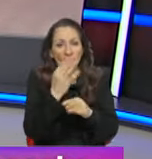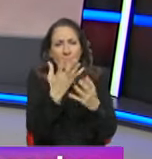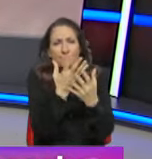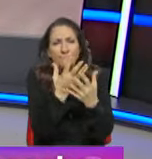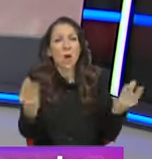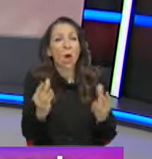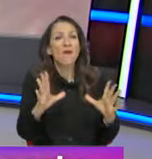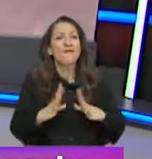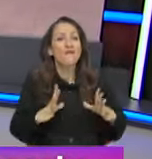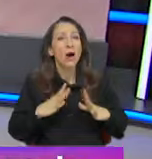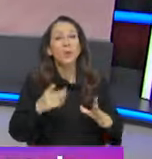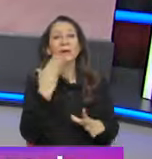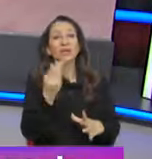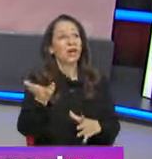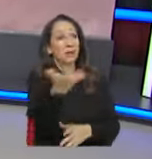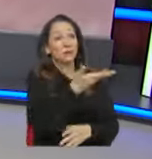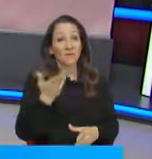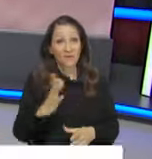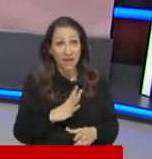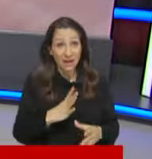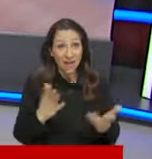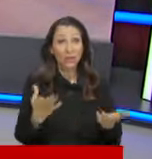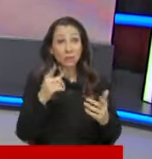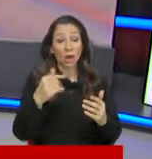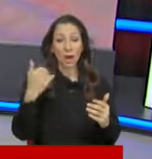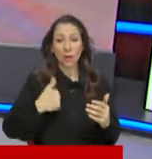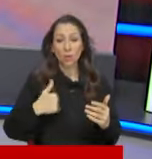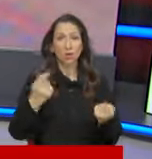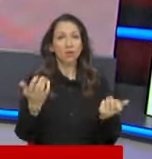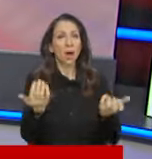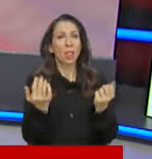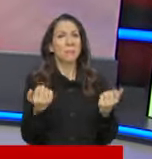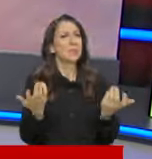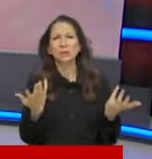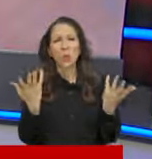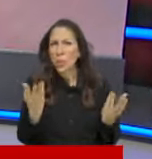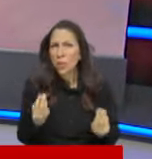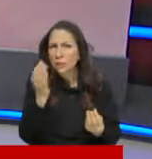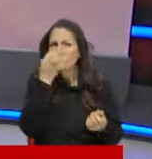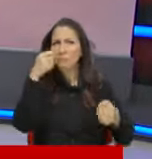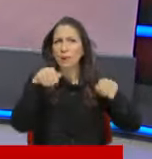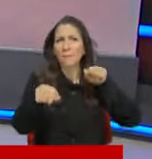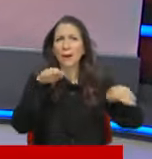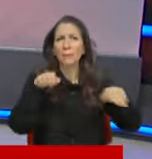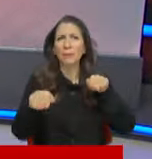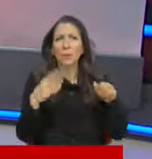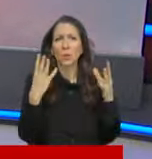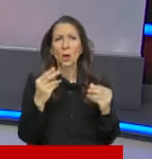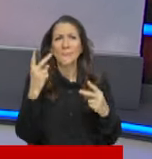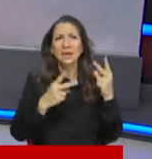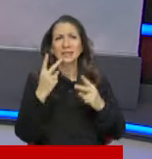Milyonlar varken bu ülkenin gençleri varken sonra burada kamuda alımlar Nasıl oluyor Nasıl kolayca olabiliyor bazılarıyla